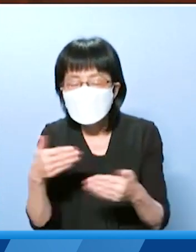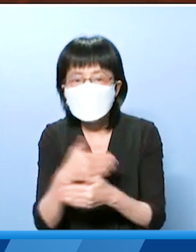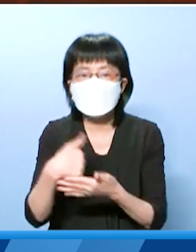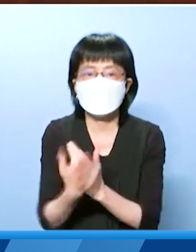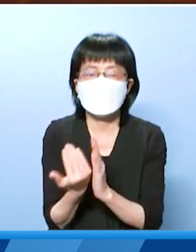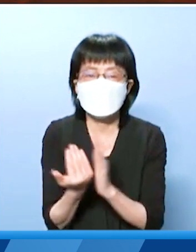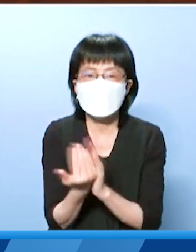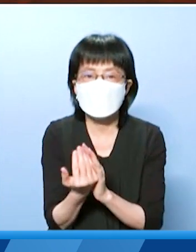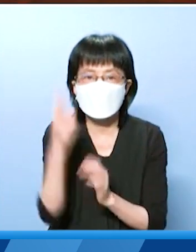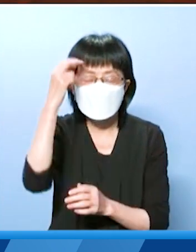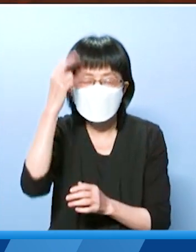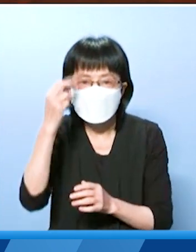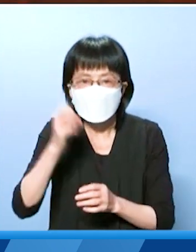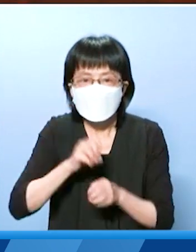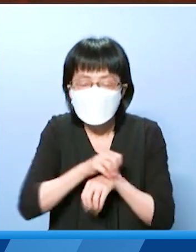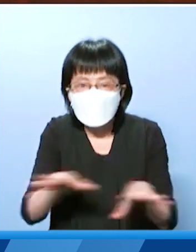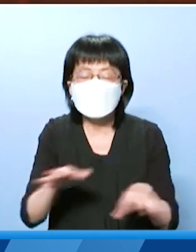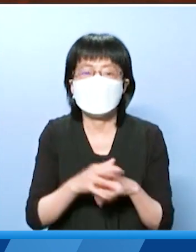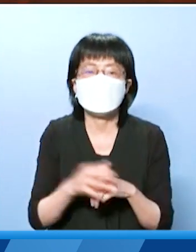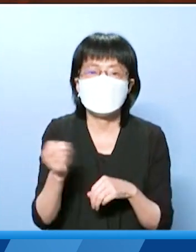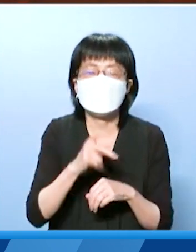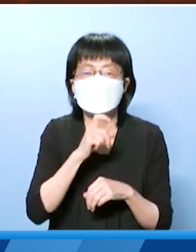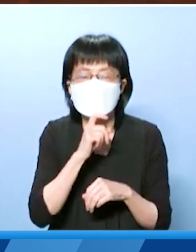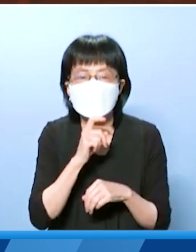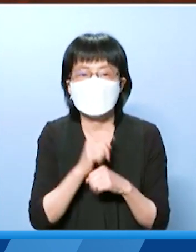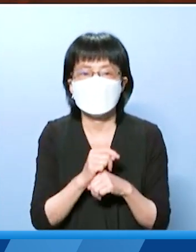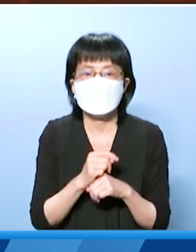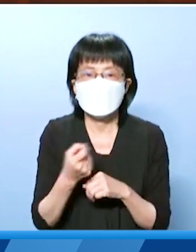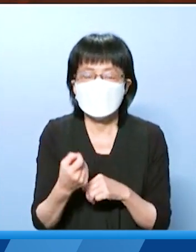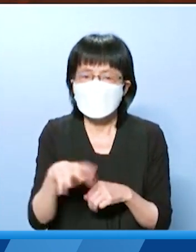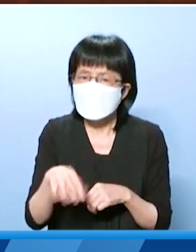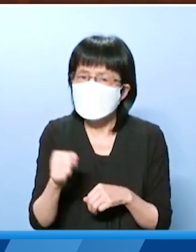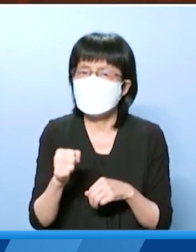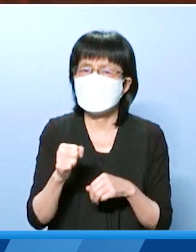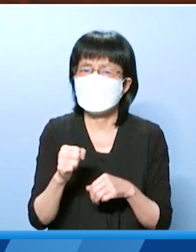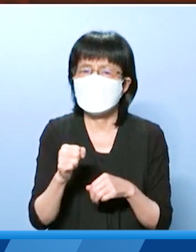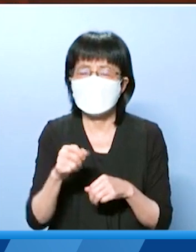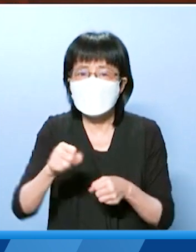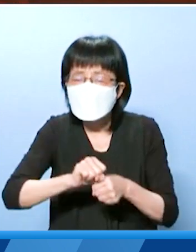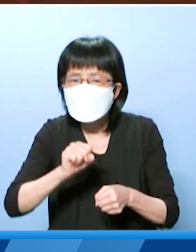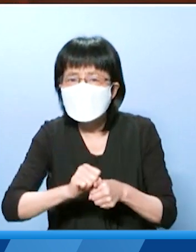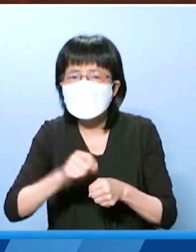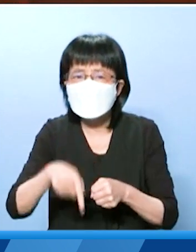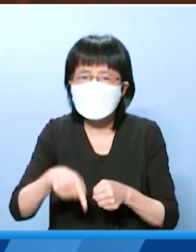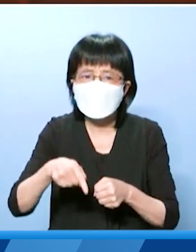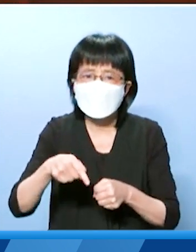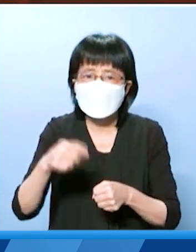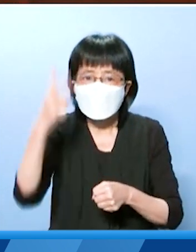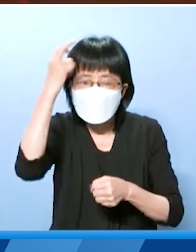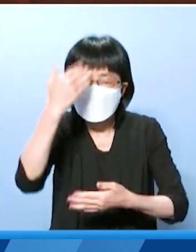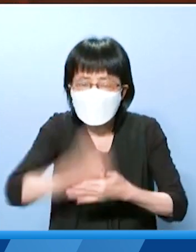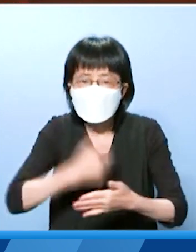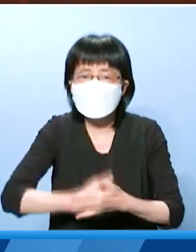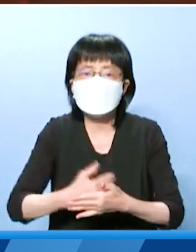建議政府加快發展和應用輕能，以及加強區域合作減碳，並盡早制